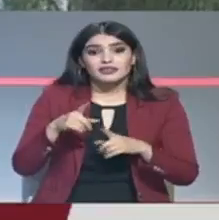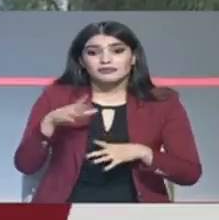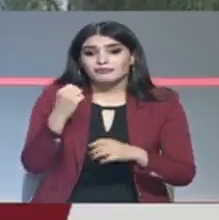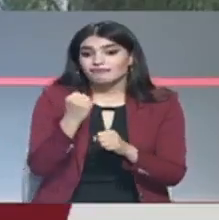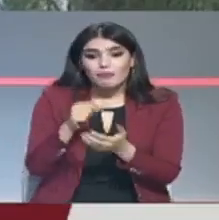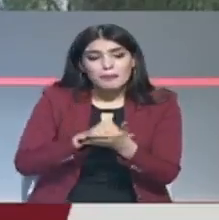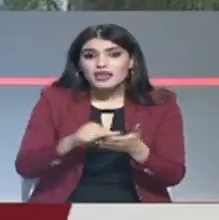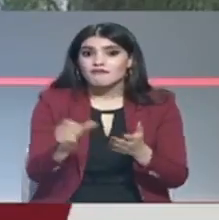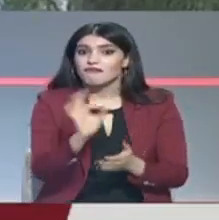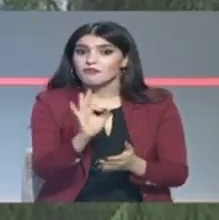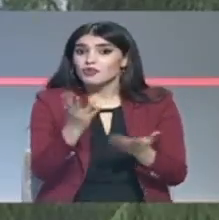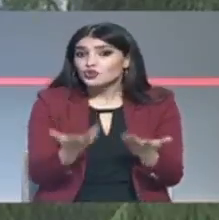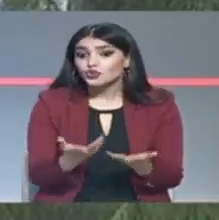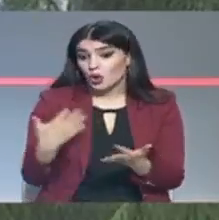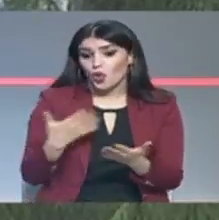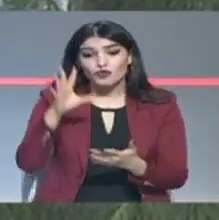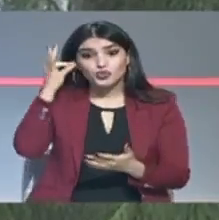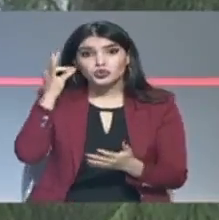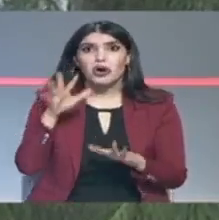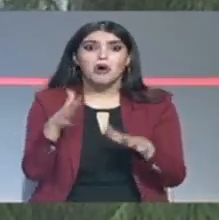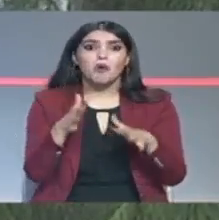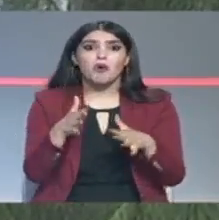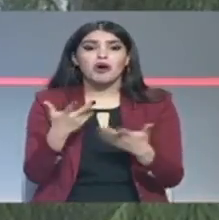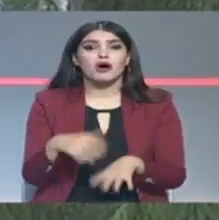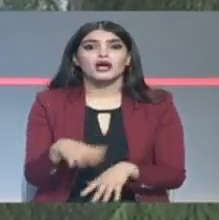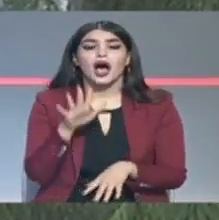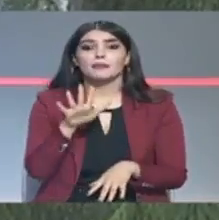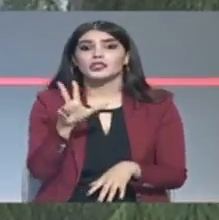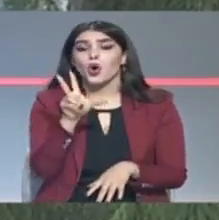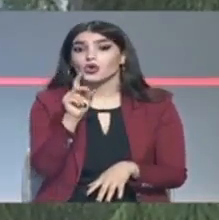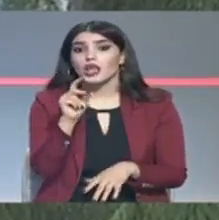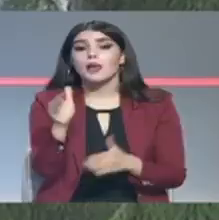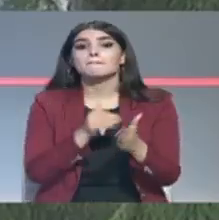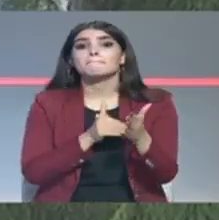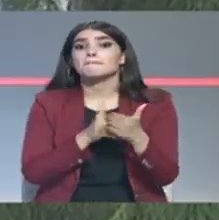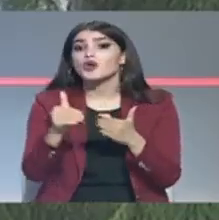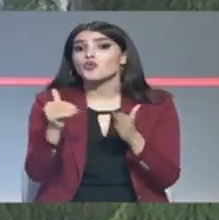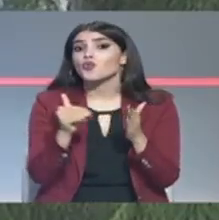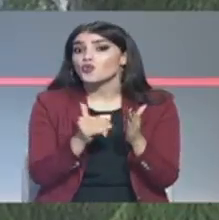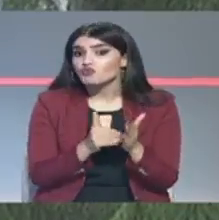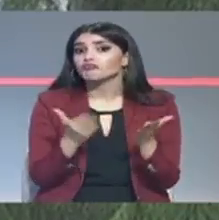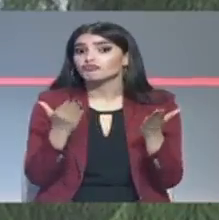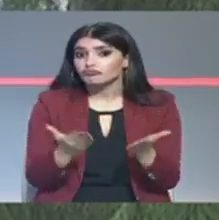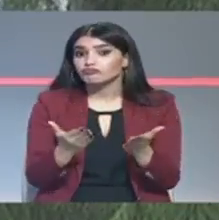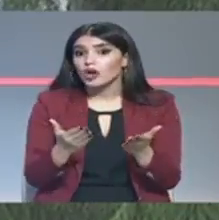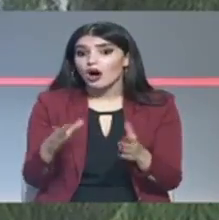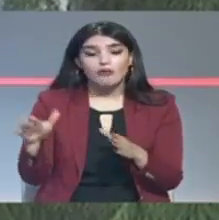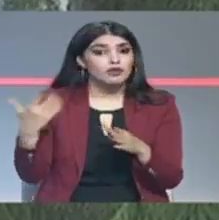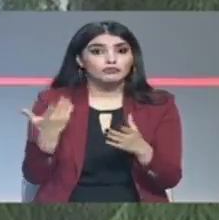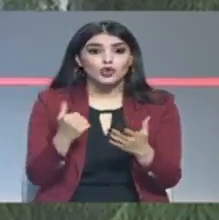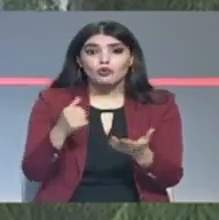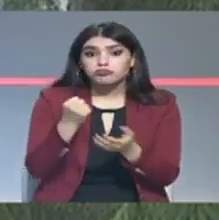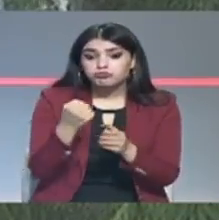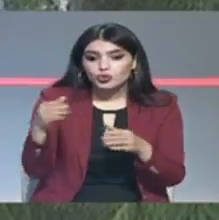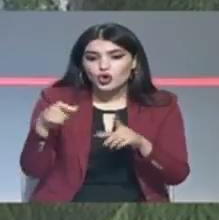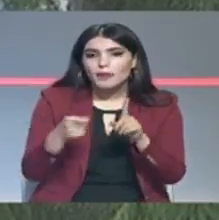اه عندنا في البلاد التونسيه عندنا حوالي خمسه وثلاثين مليون دينار اللي هما ما دخلوش المعهد